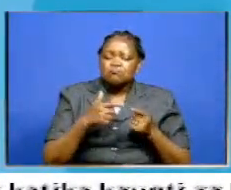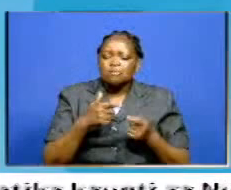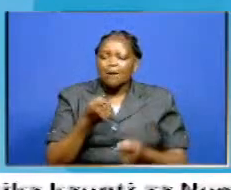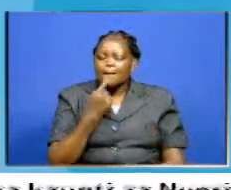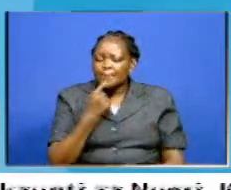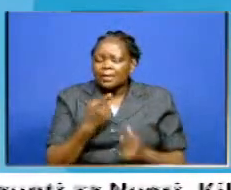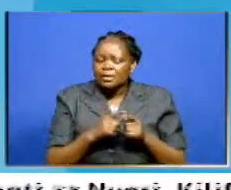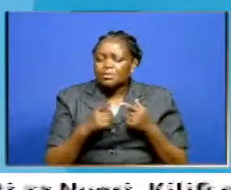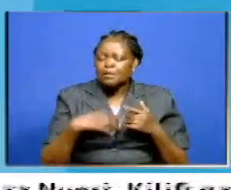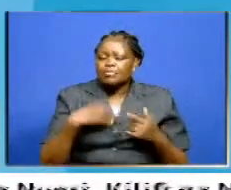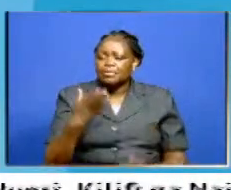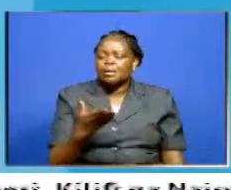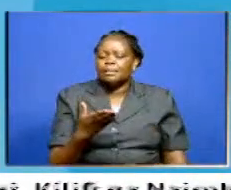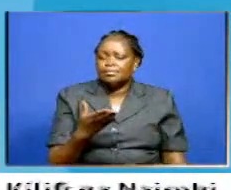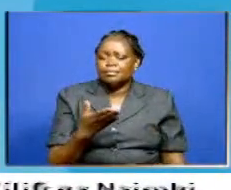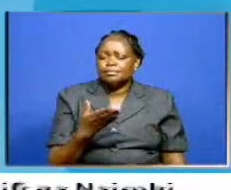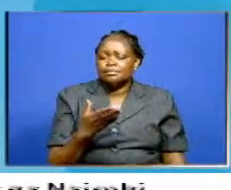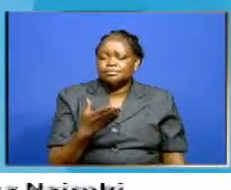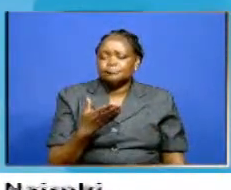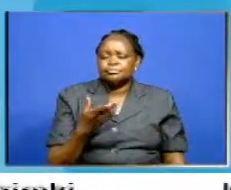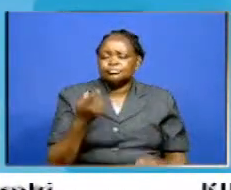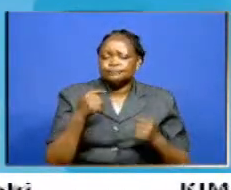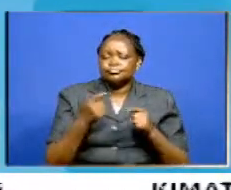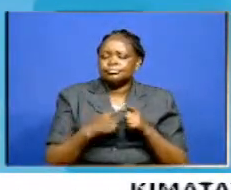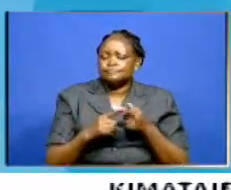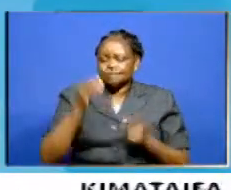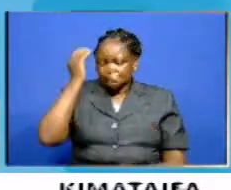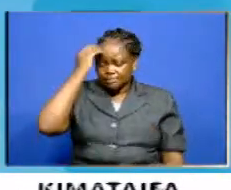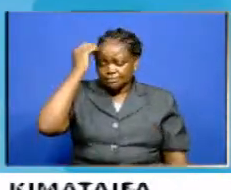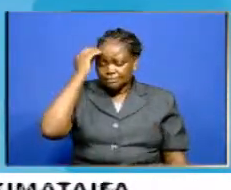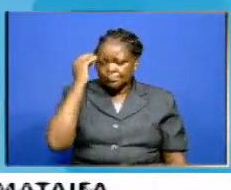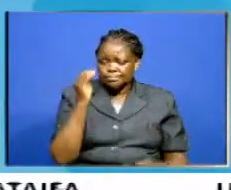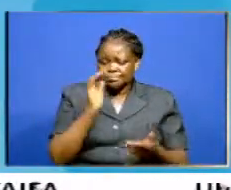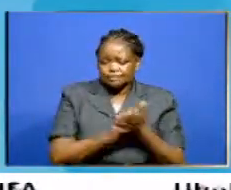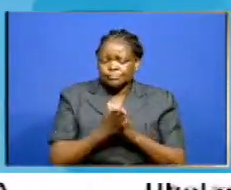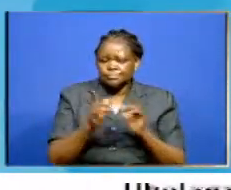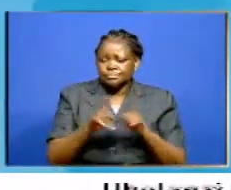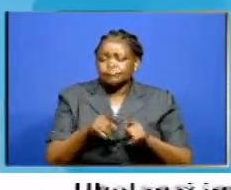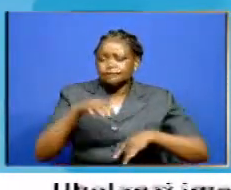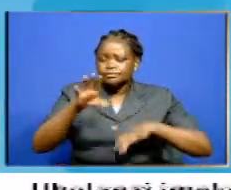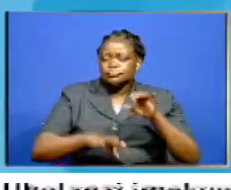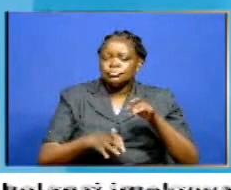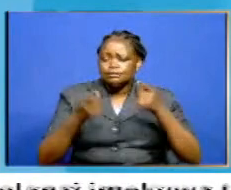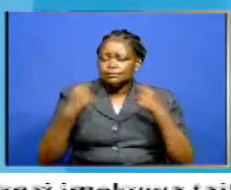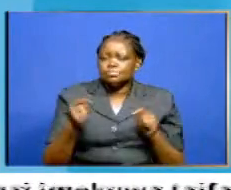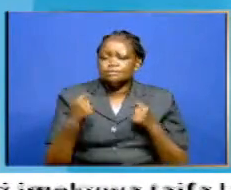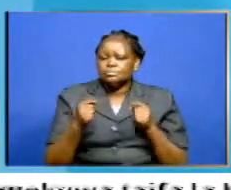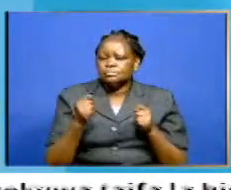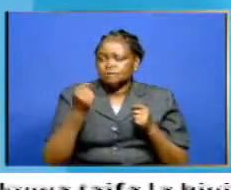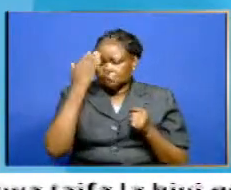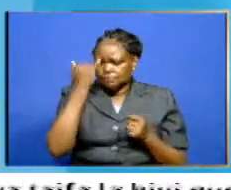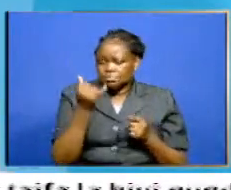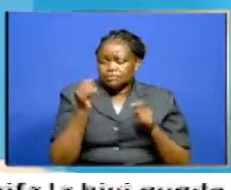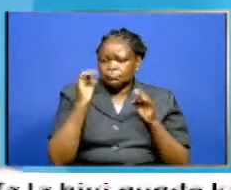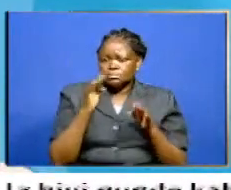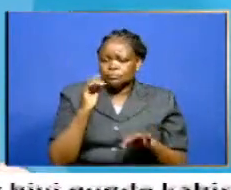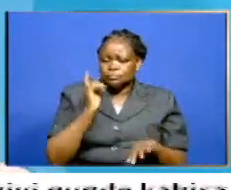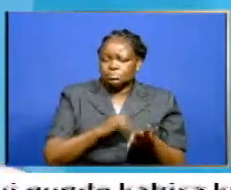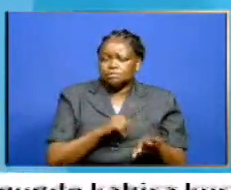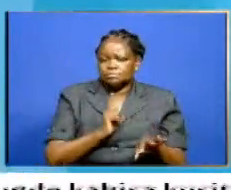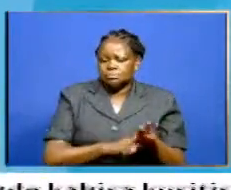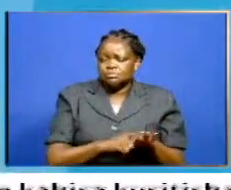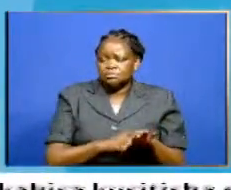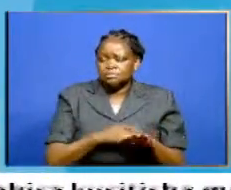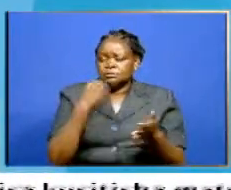kwanza wanaitwa guinea pigs. Sisi wanafunzi tumekuwa kama guinea pigs katika haya mambo, kwamba ikifika ni mambo